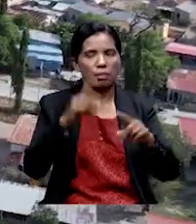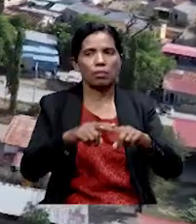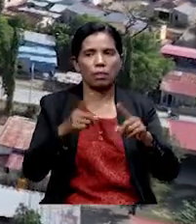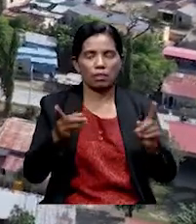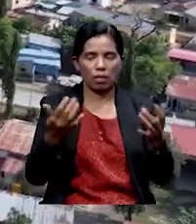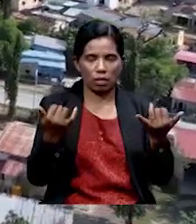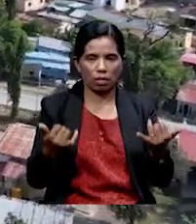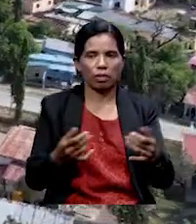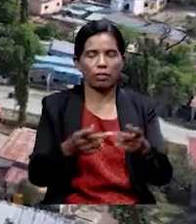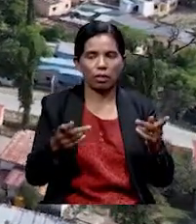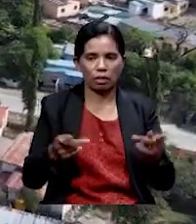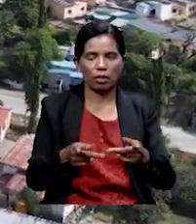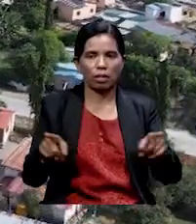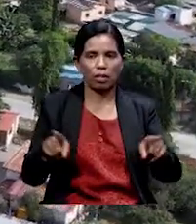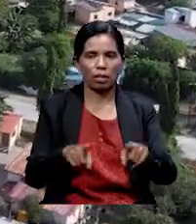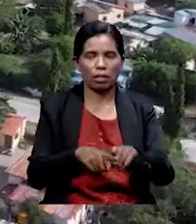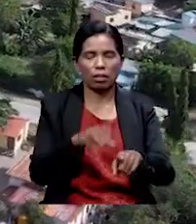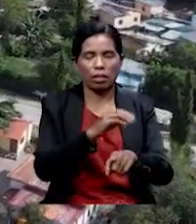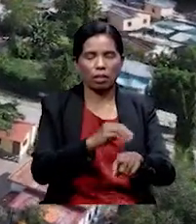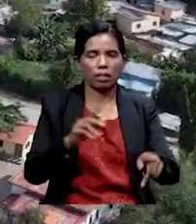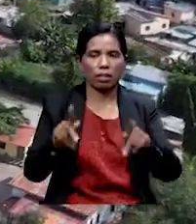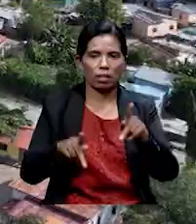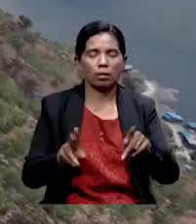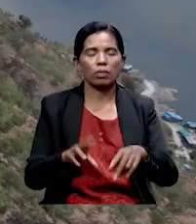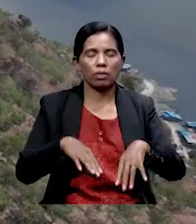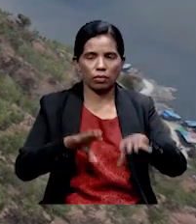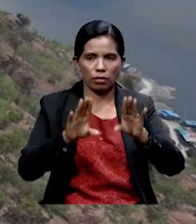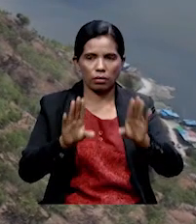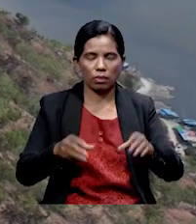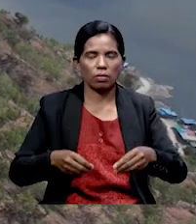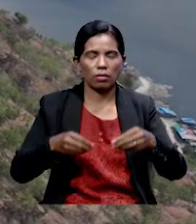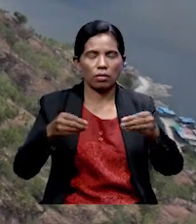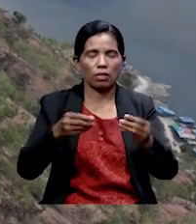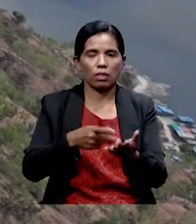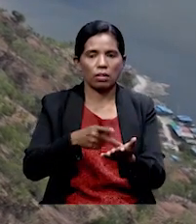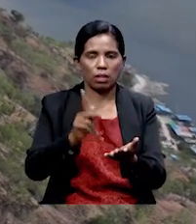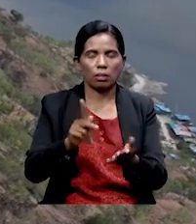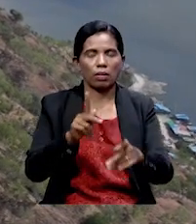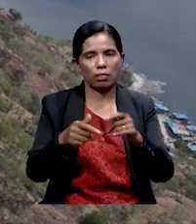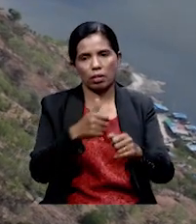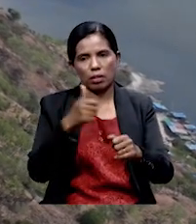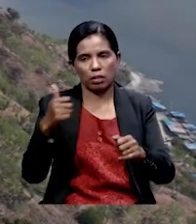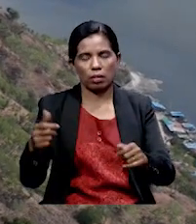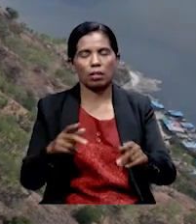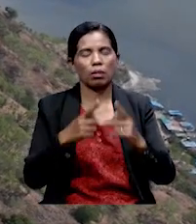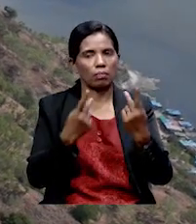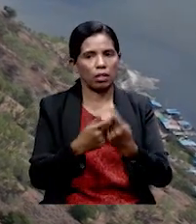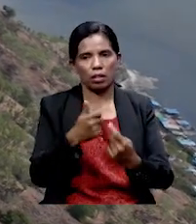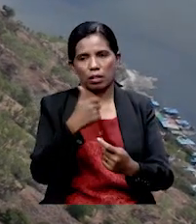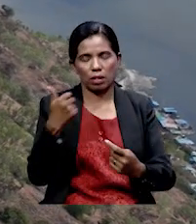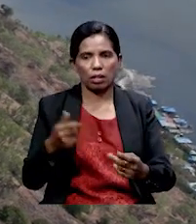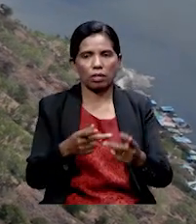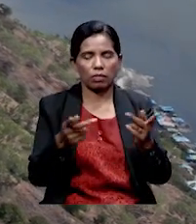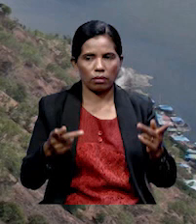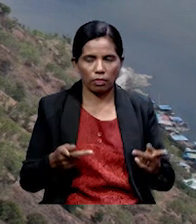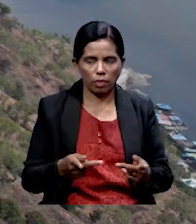fatin refere sai fale hanesa fatin privado o di faang no fo aluga tutan ba ema seluk liliu empresa balong. Fatin